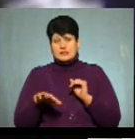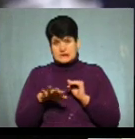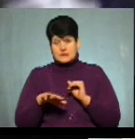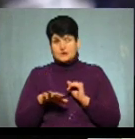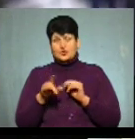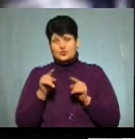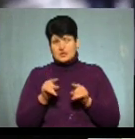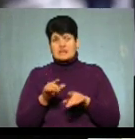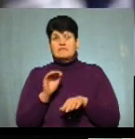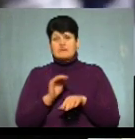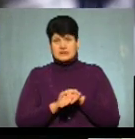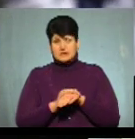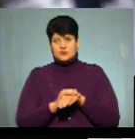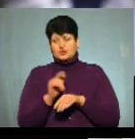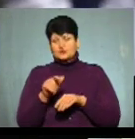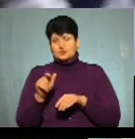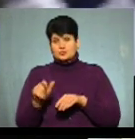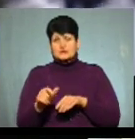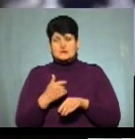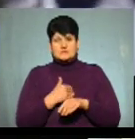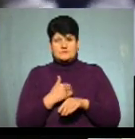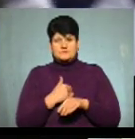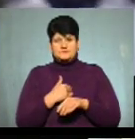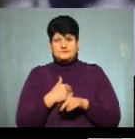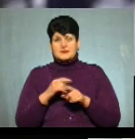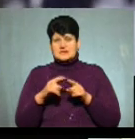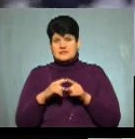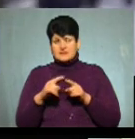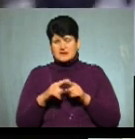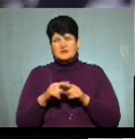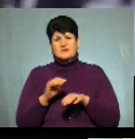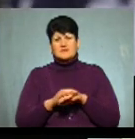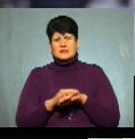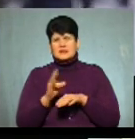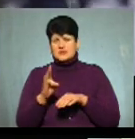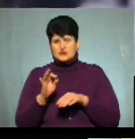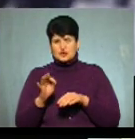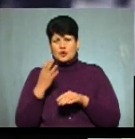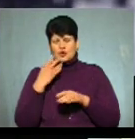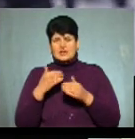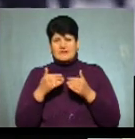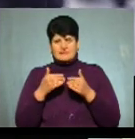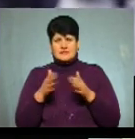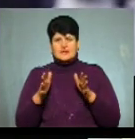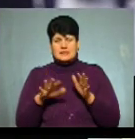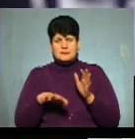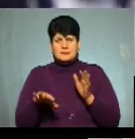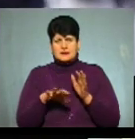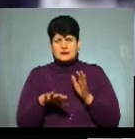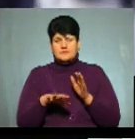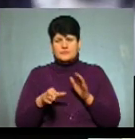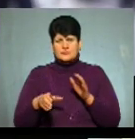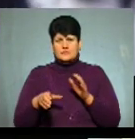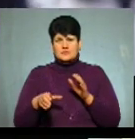тоді фактично, може, люди і схочуть заварити. Бо фактично, вважайте, коли відкрити сортувальний, ну, майданчик, це трубопровід,